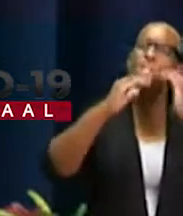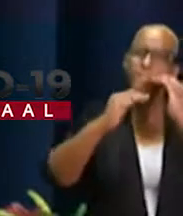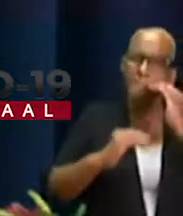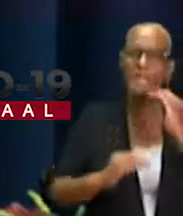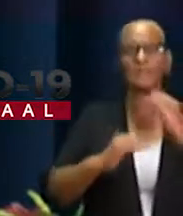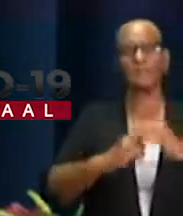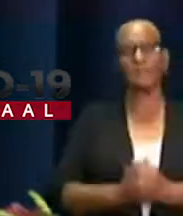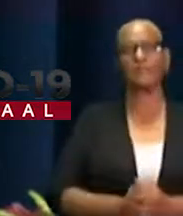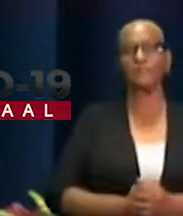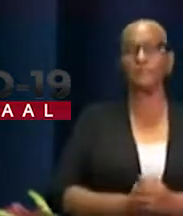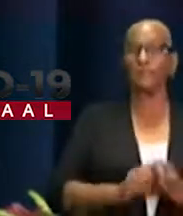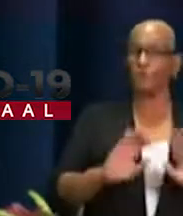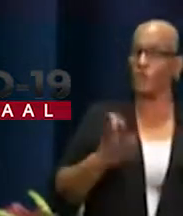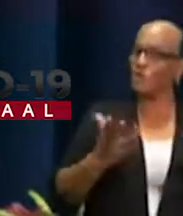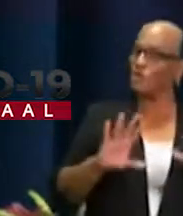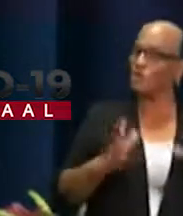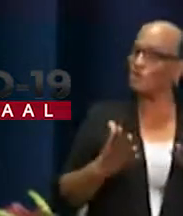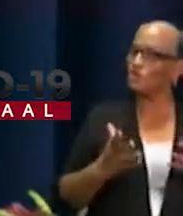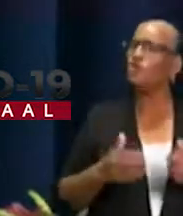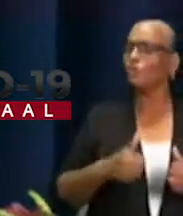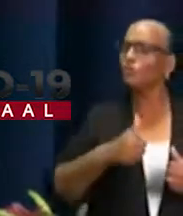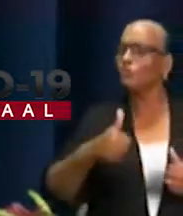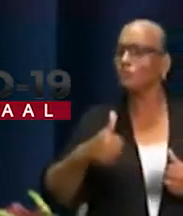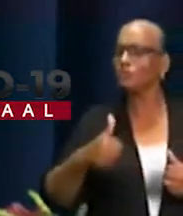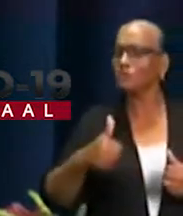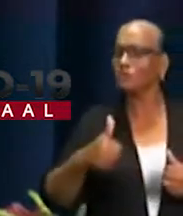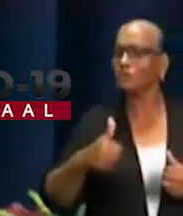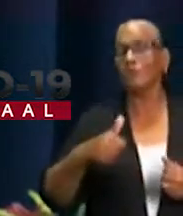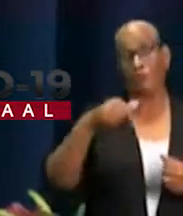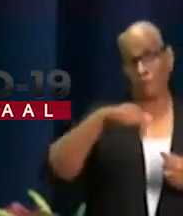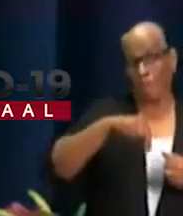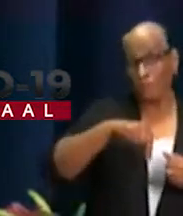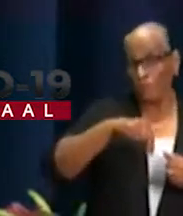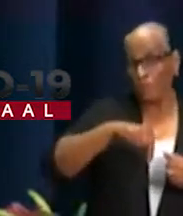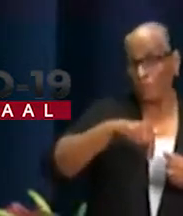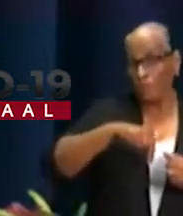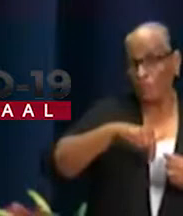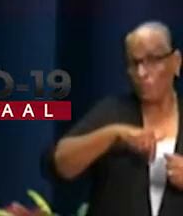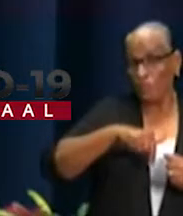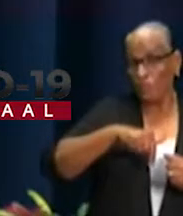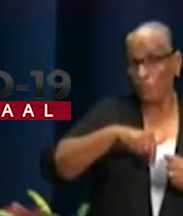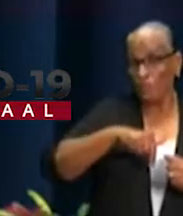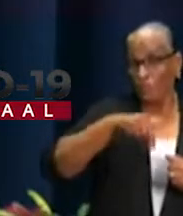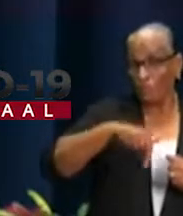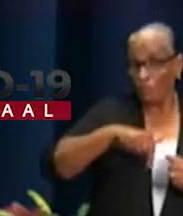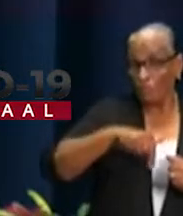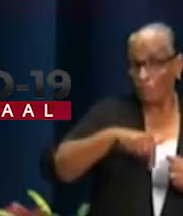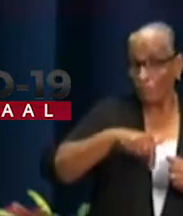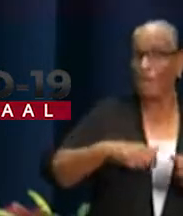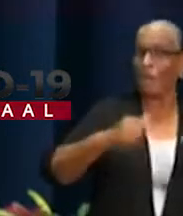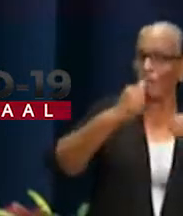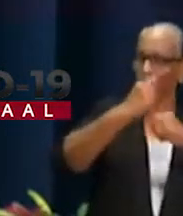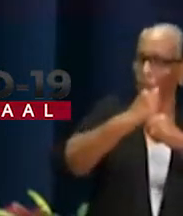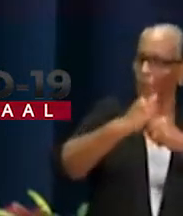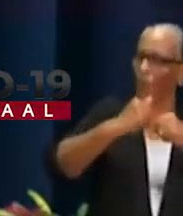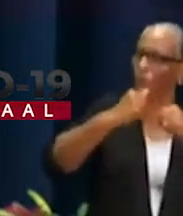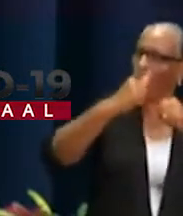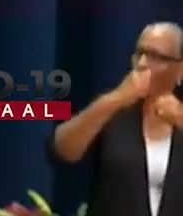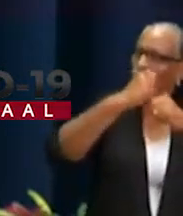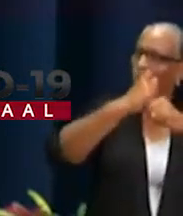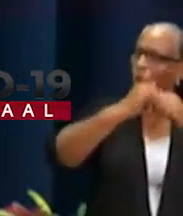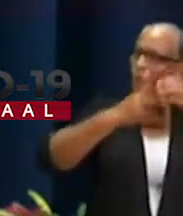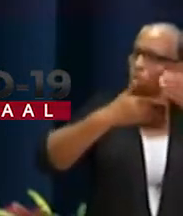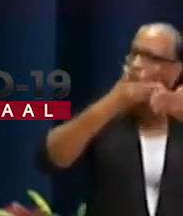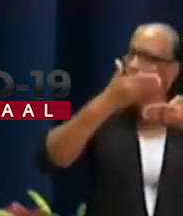heeft vaak gewerkt, maar op dit moment kunnen wij stellen, met de onderbouwing natuurlijk,